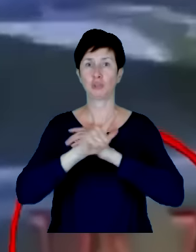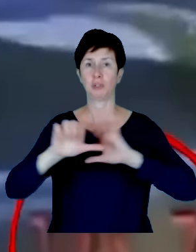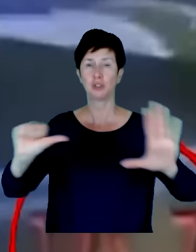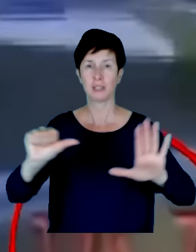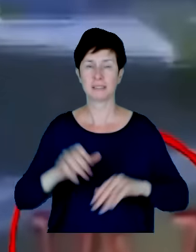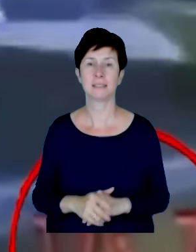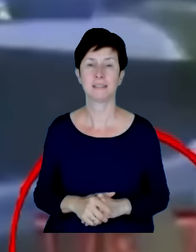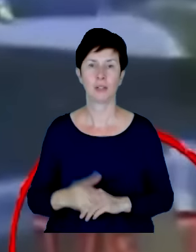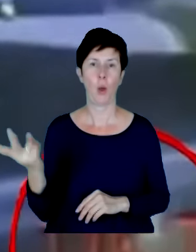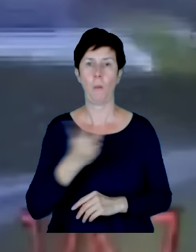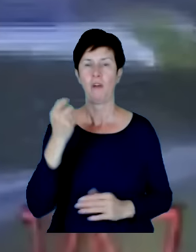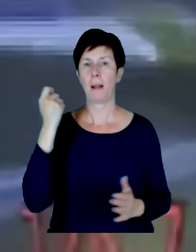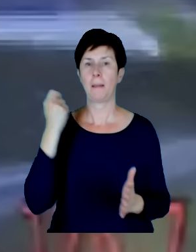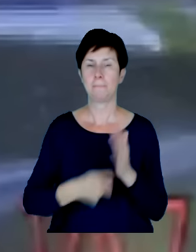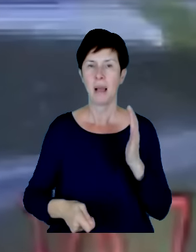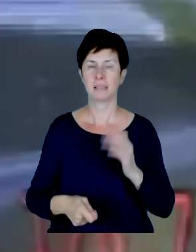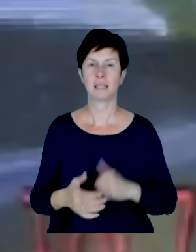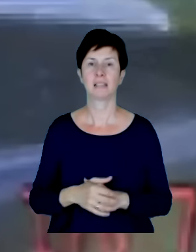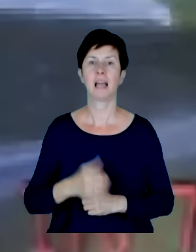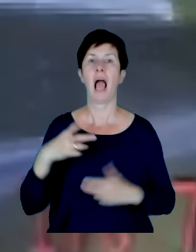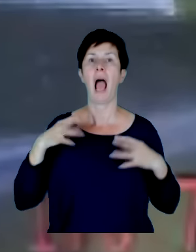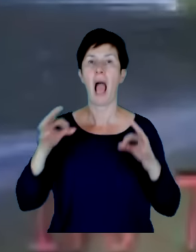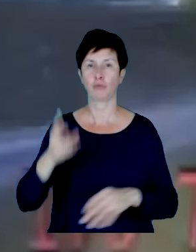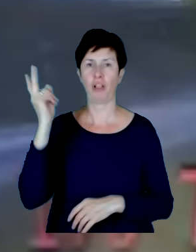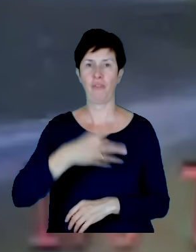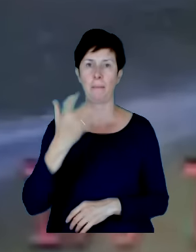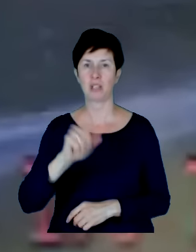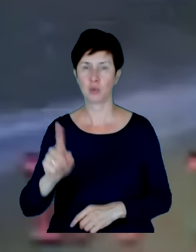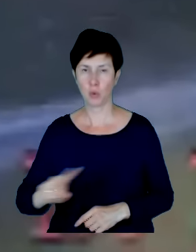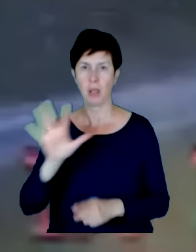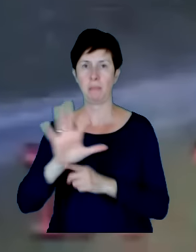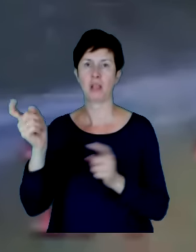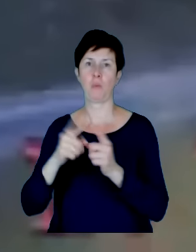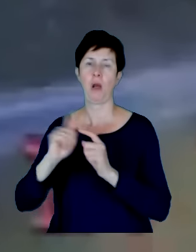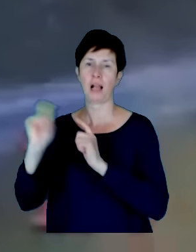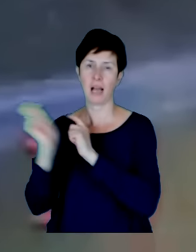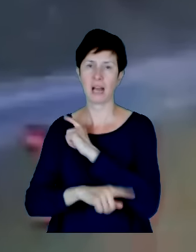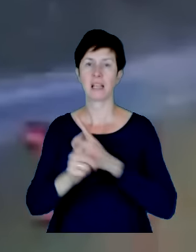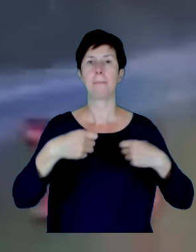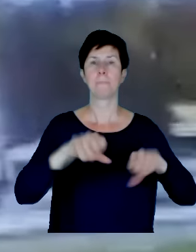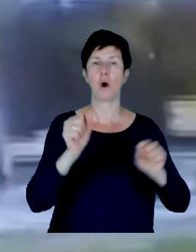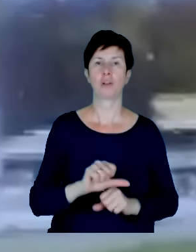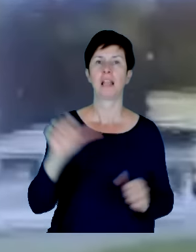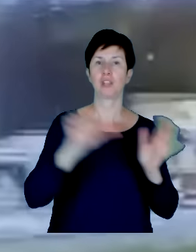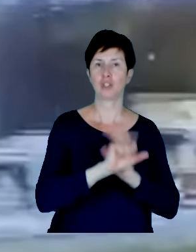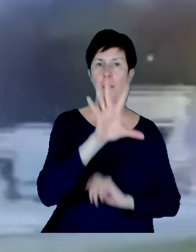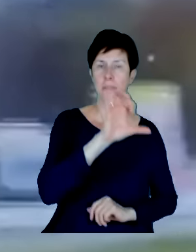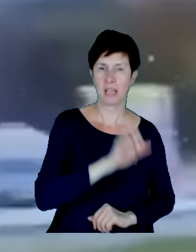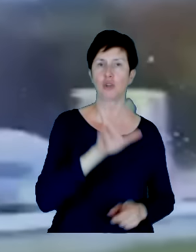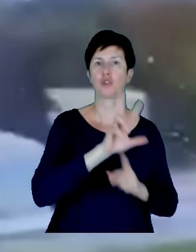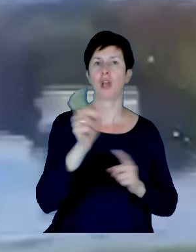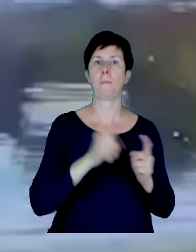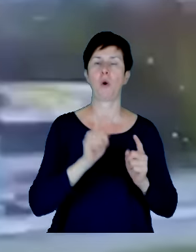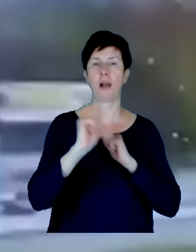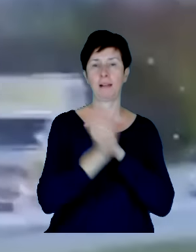za swoje wyczyny mandaty kierowca osobówki 2500 zł i 15 punktów karnych a motocyklista pół tysiąc mandatu i 13 punktów